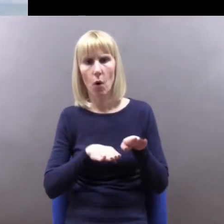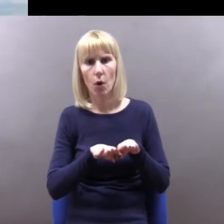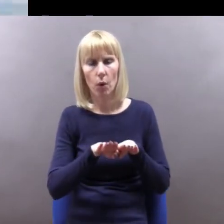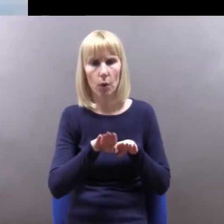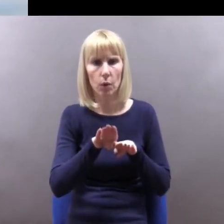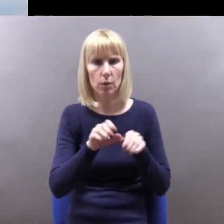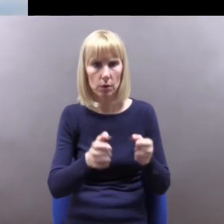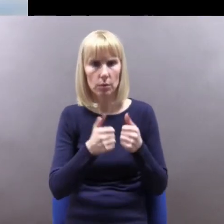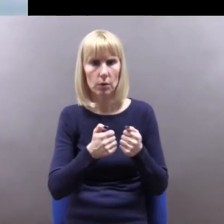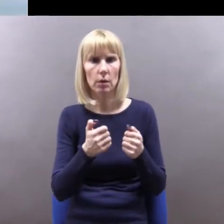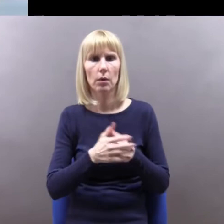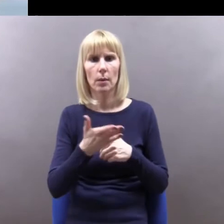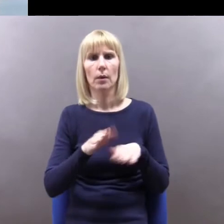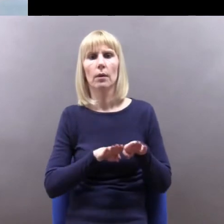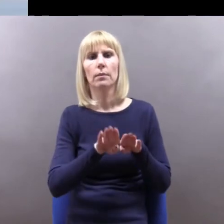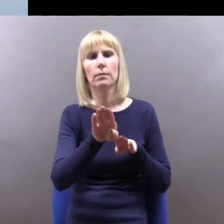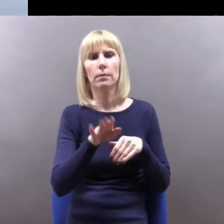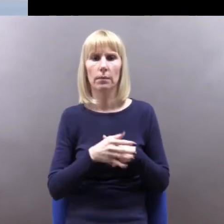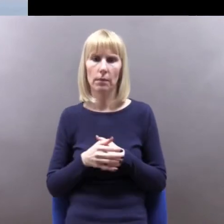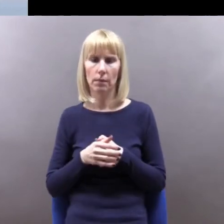jechała dalej, no